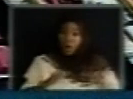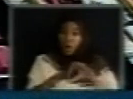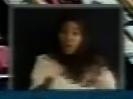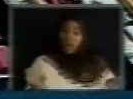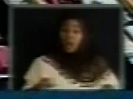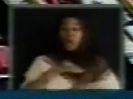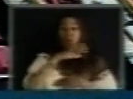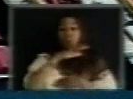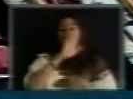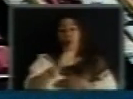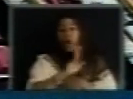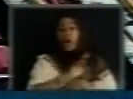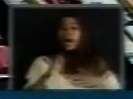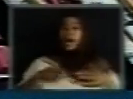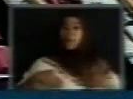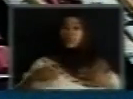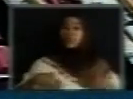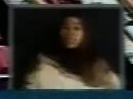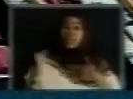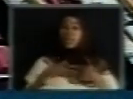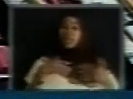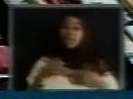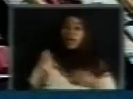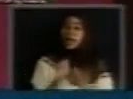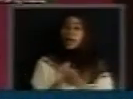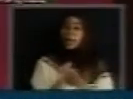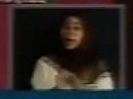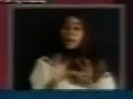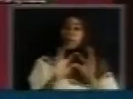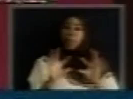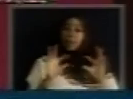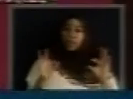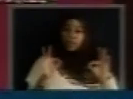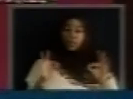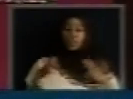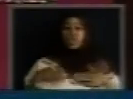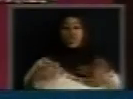kama tunataka kufanya mambo mazuri, tuendelee kufanya mambo mazuri kwa utukufu wa Mungu na kwa baraka ya taifa hili.